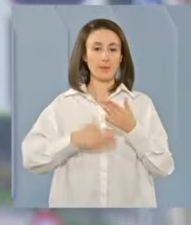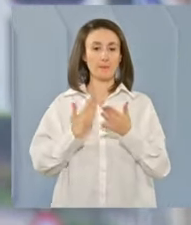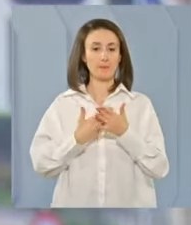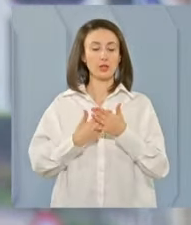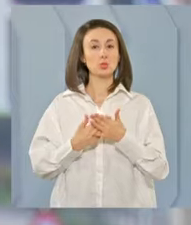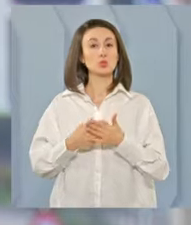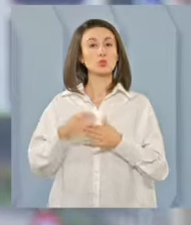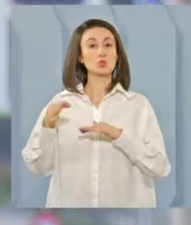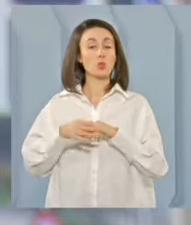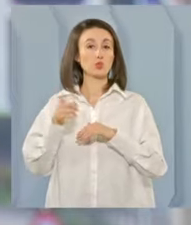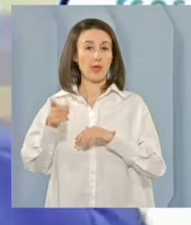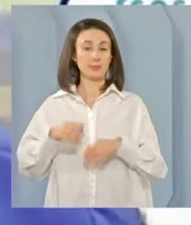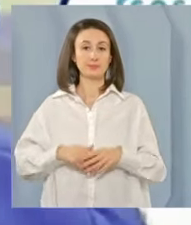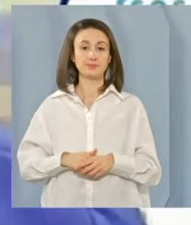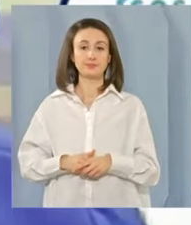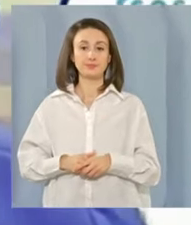Silvestru Șoșoacă.